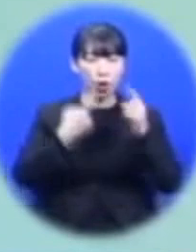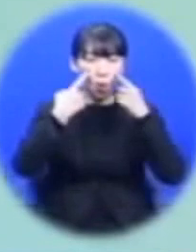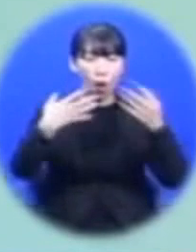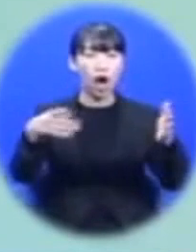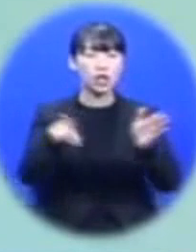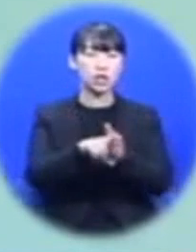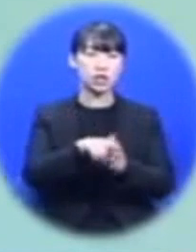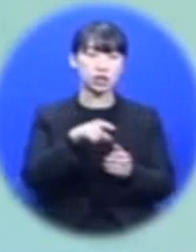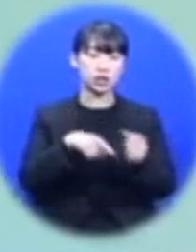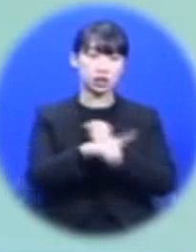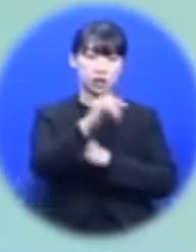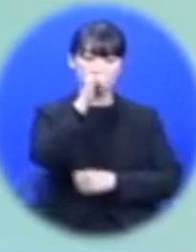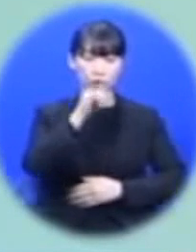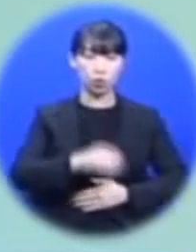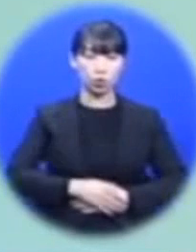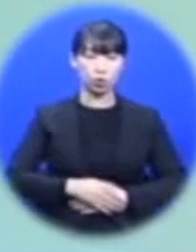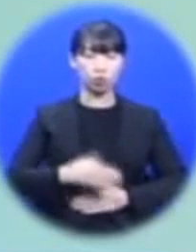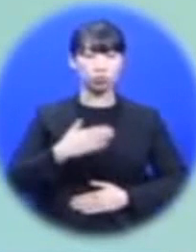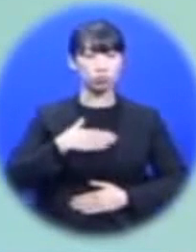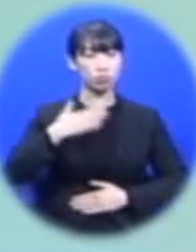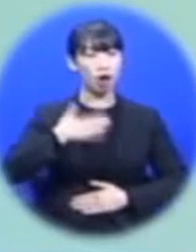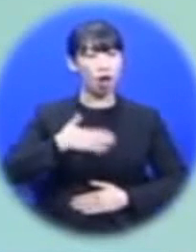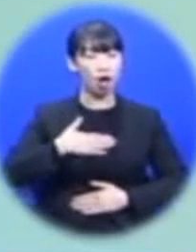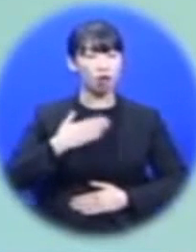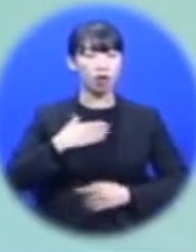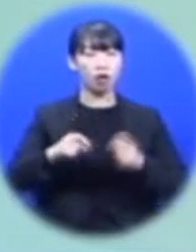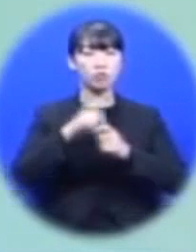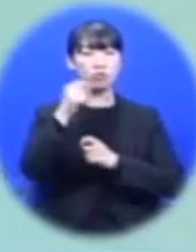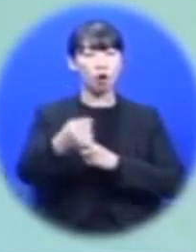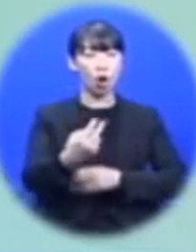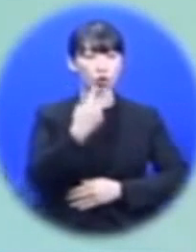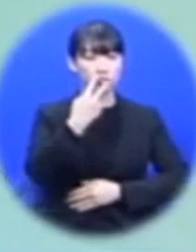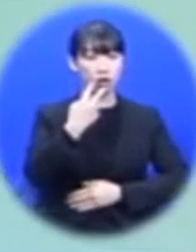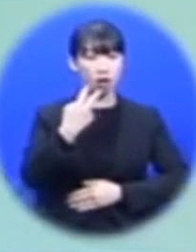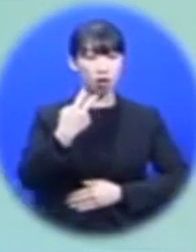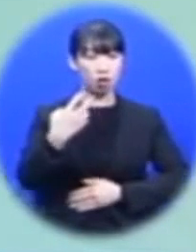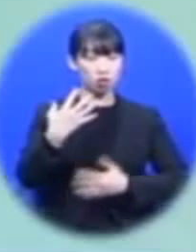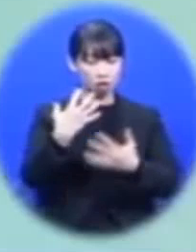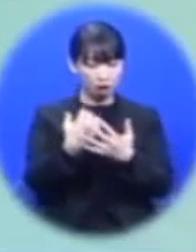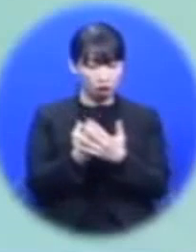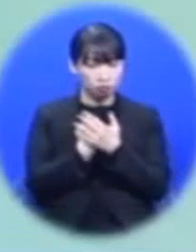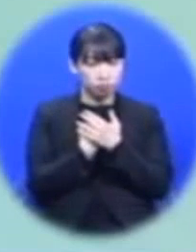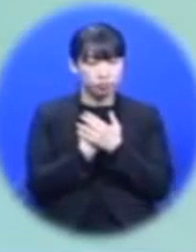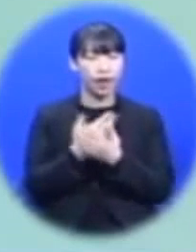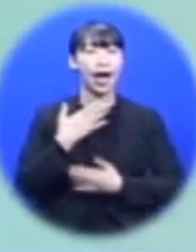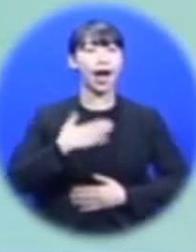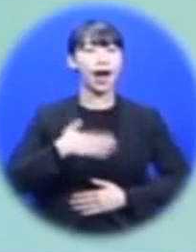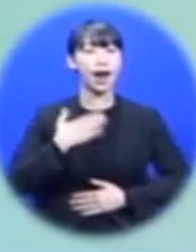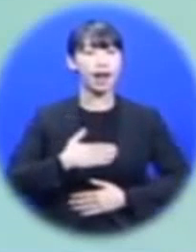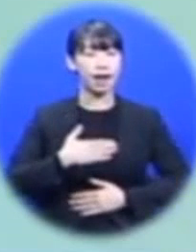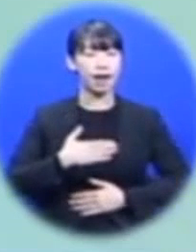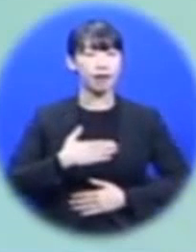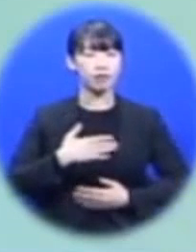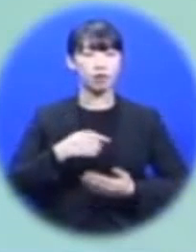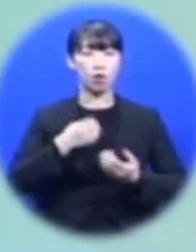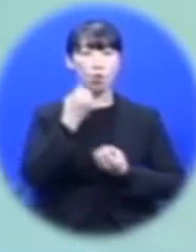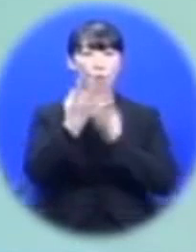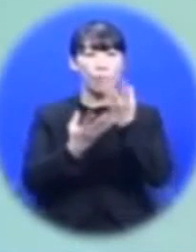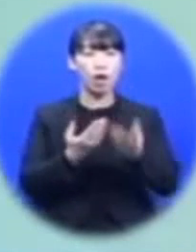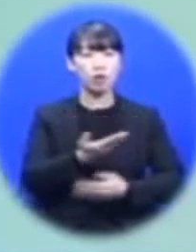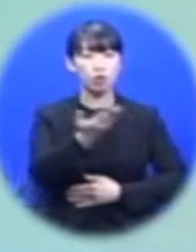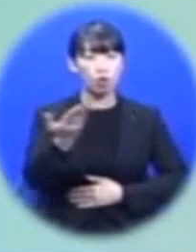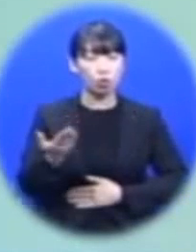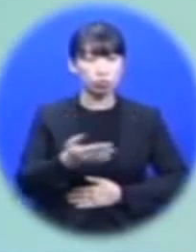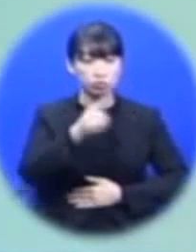거예 나는 압니다 나는 영생을이 제게 있음을 압니다 이런 고백이 여러분에게